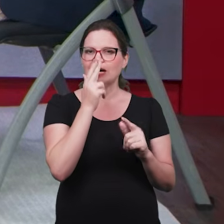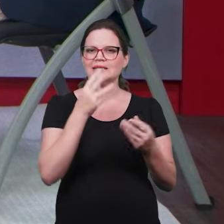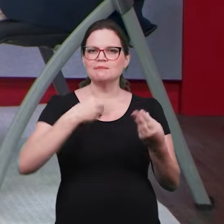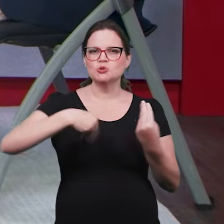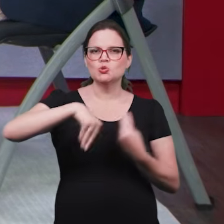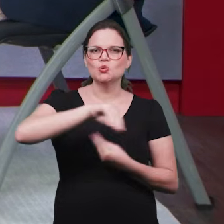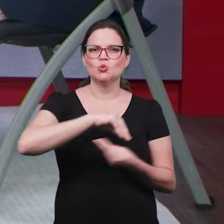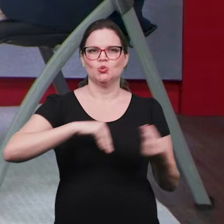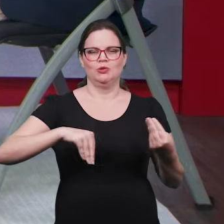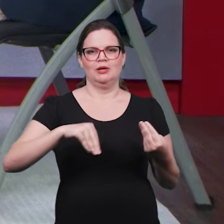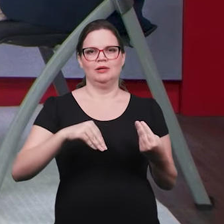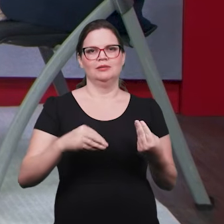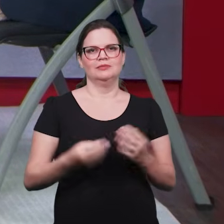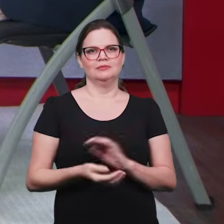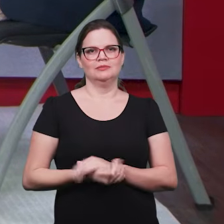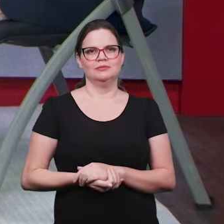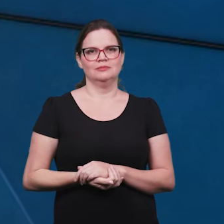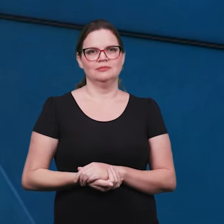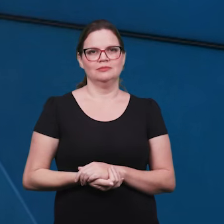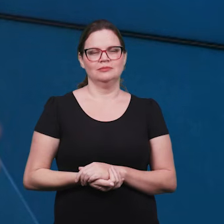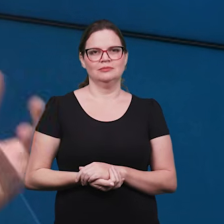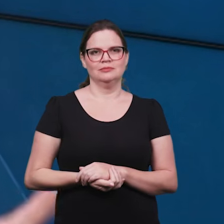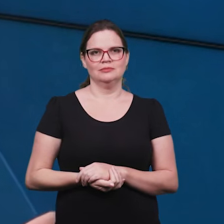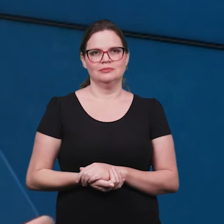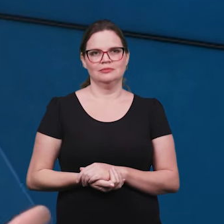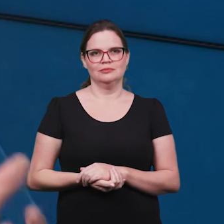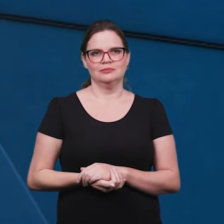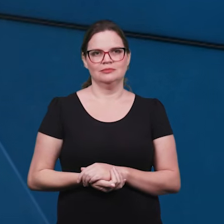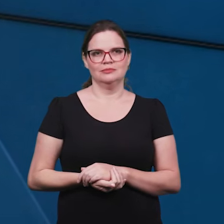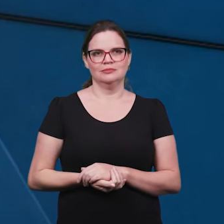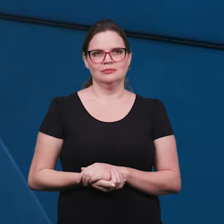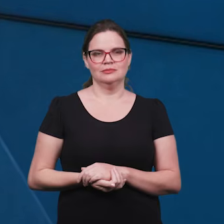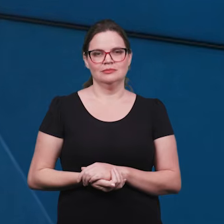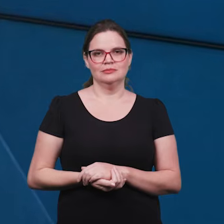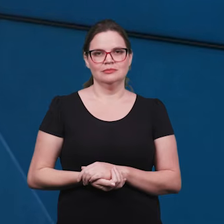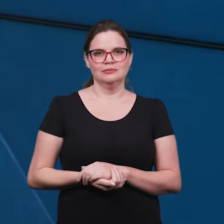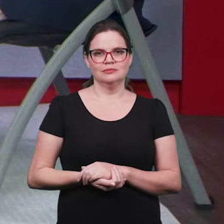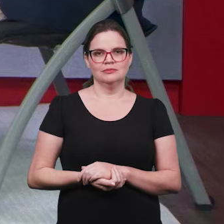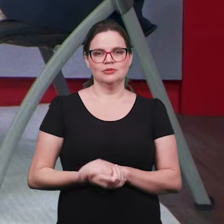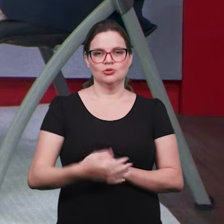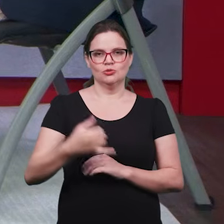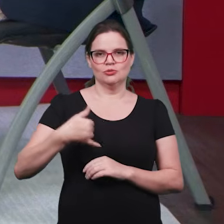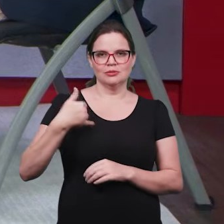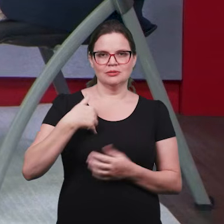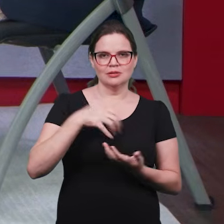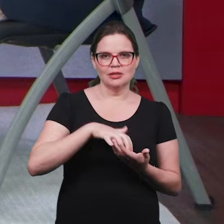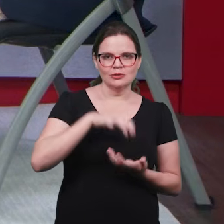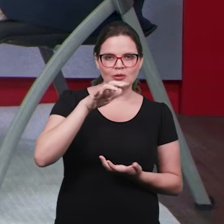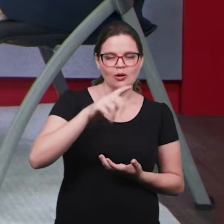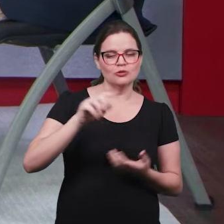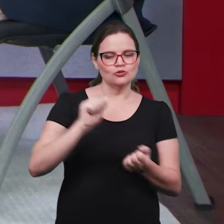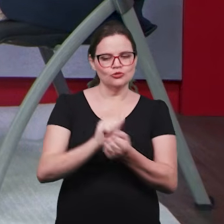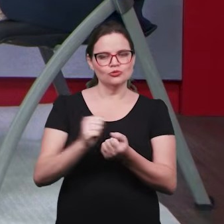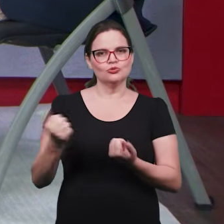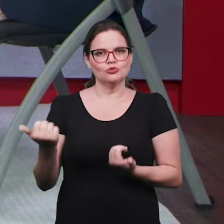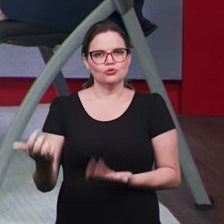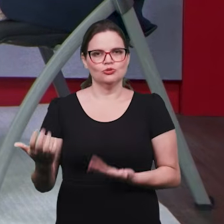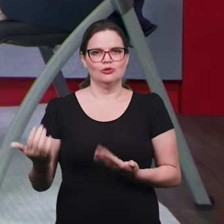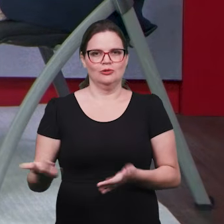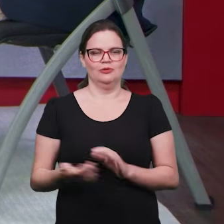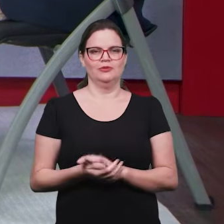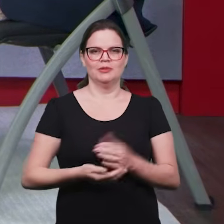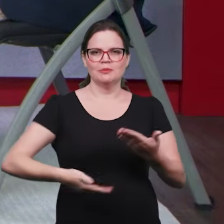tipo um mix, uma mistura Поколение чуть-чуть старше и молодежь. dos irmãos de mais idade com